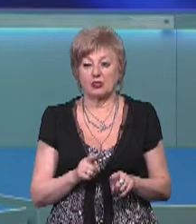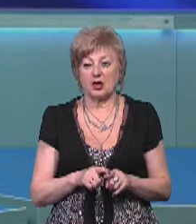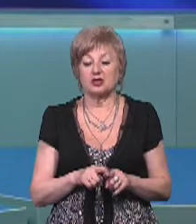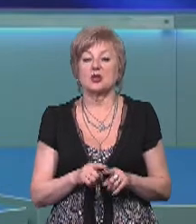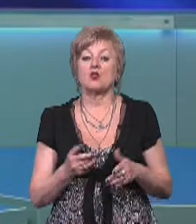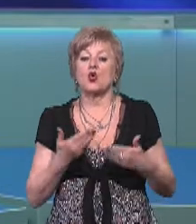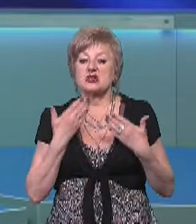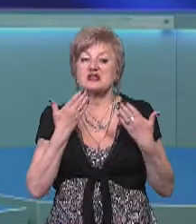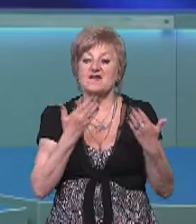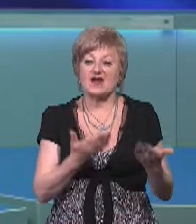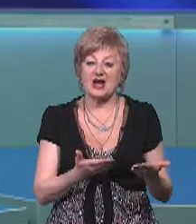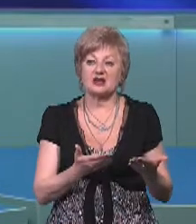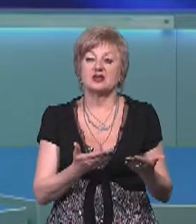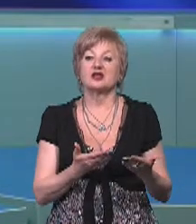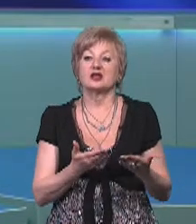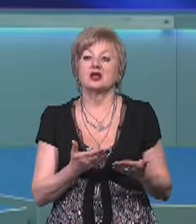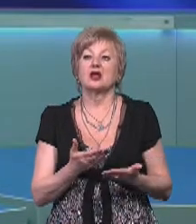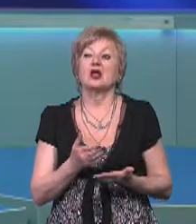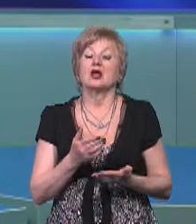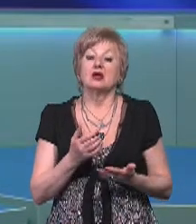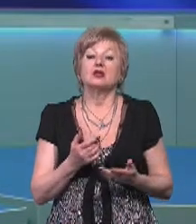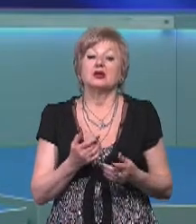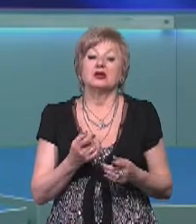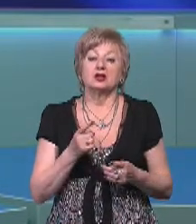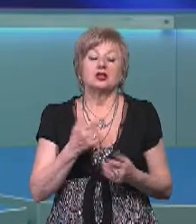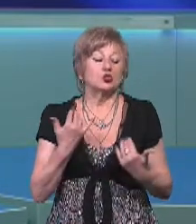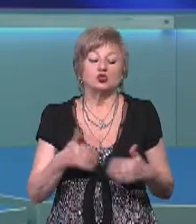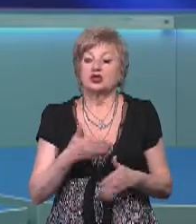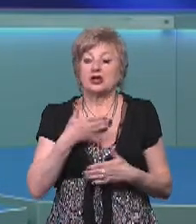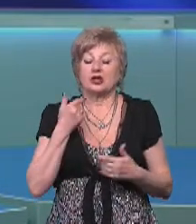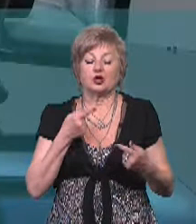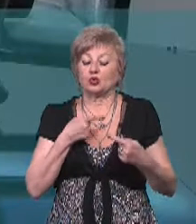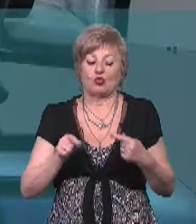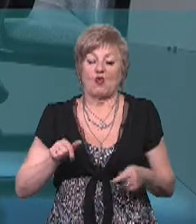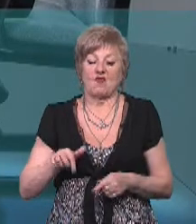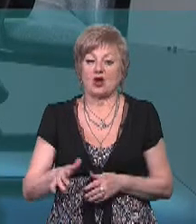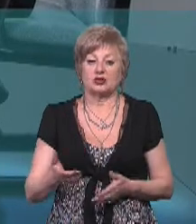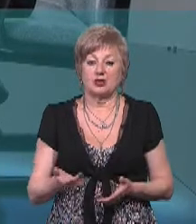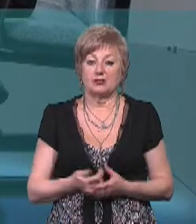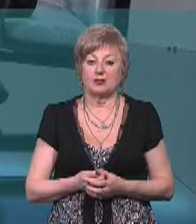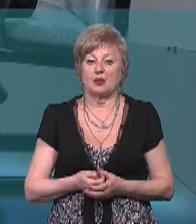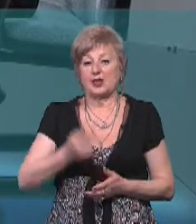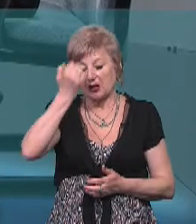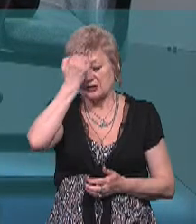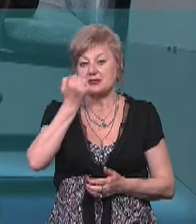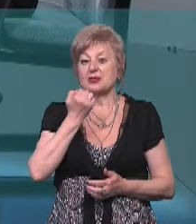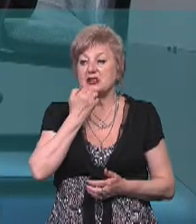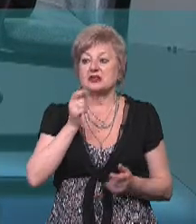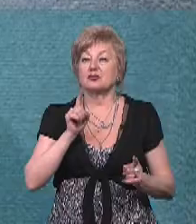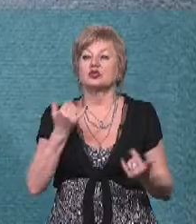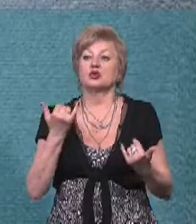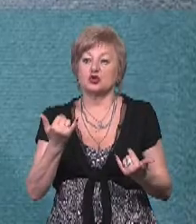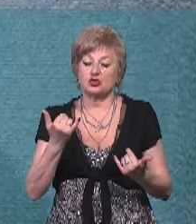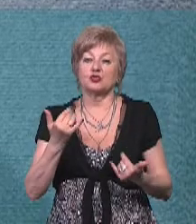звернення ОДА були там, і вже немає іншого виходу. Я вам дуже дякую, що сьогодні було у нас